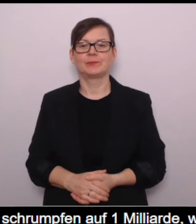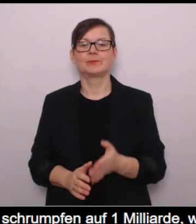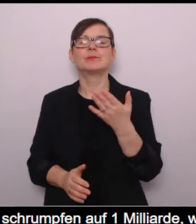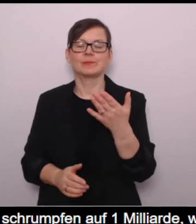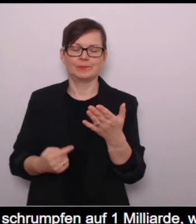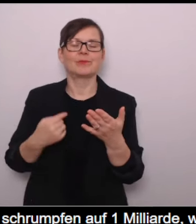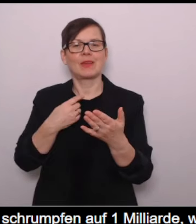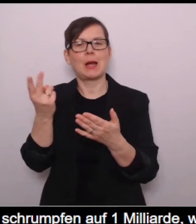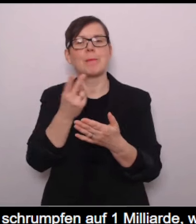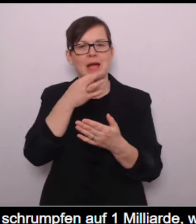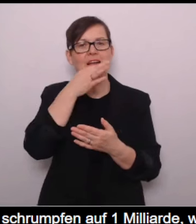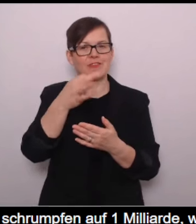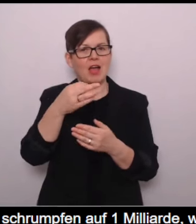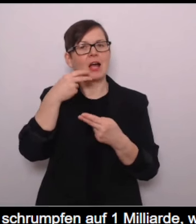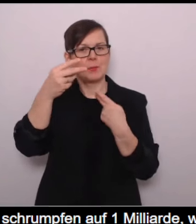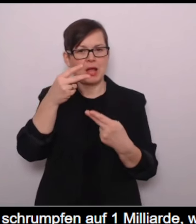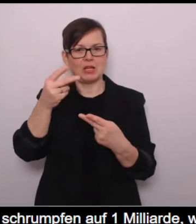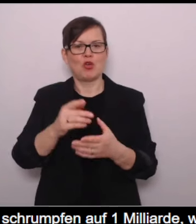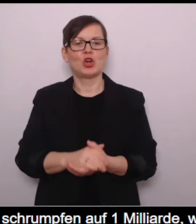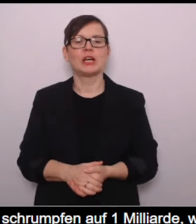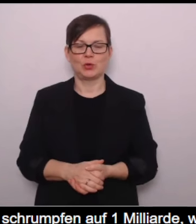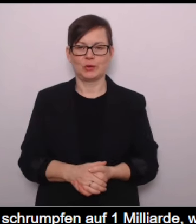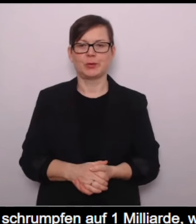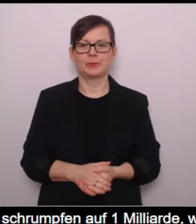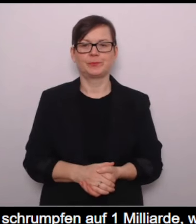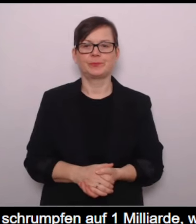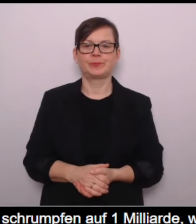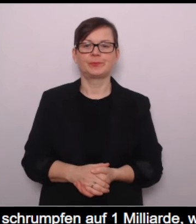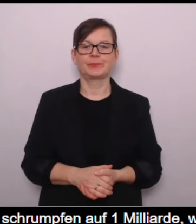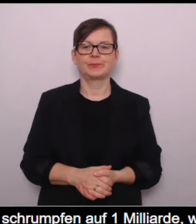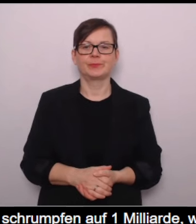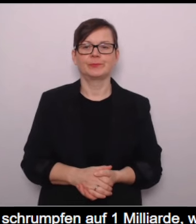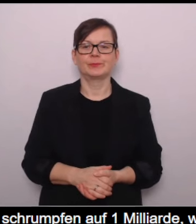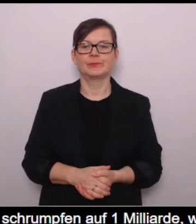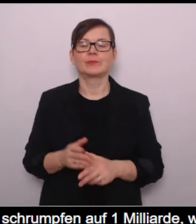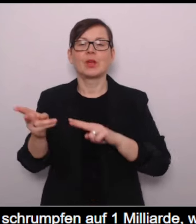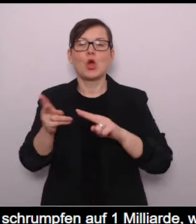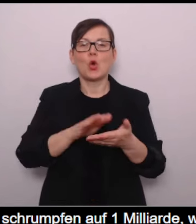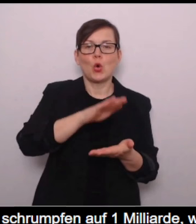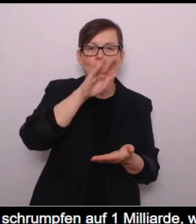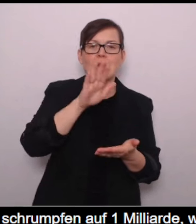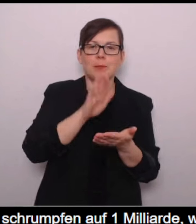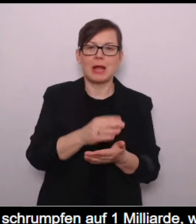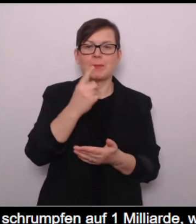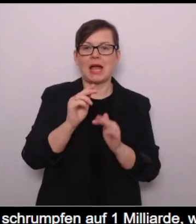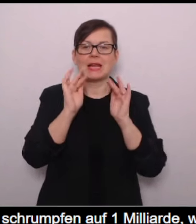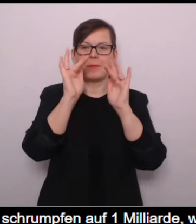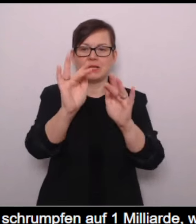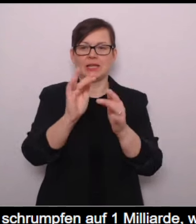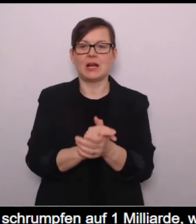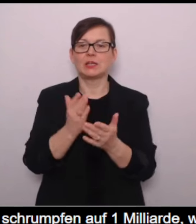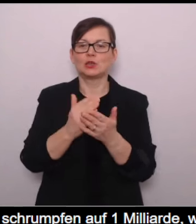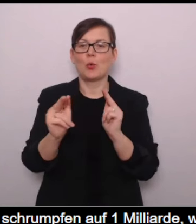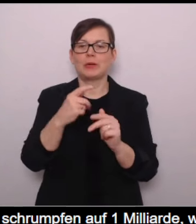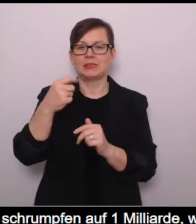die hier aufgeführt sind. Weiß ich nicht, ob das möglich ist. Jetzt antworten einfach mal die zwei Fragen und die andere Video wird dann noch versucht. Ja, Müssen wir erklären, was wir genau brauchen.